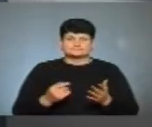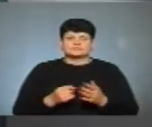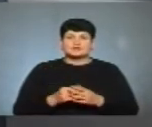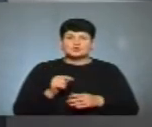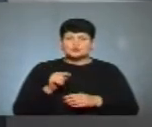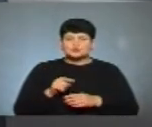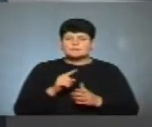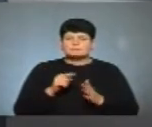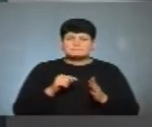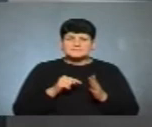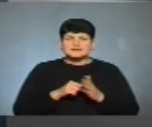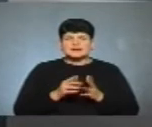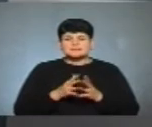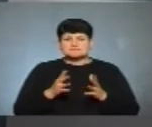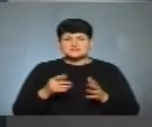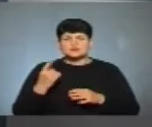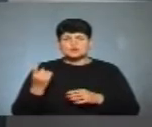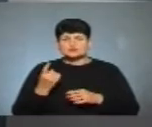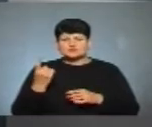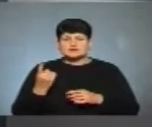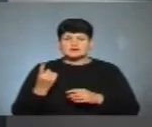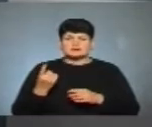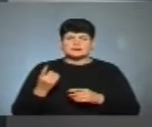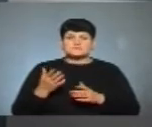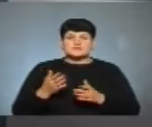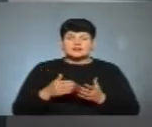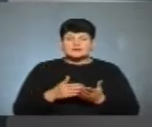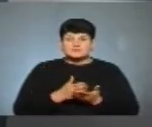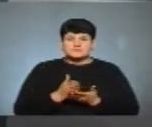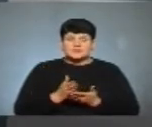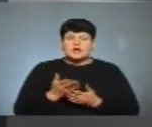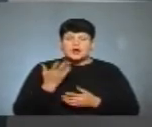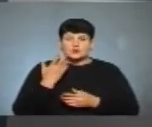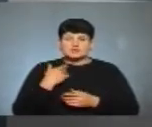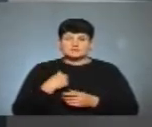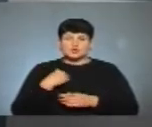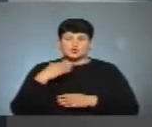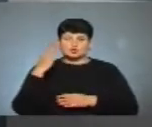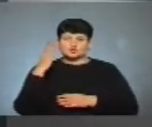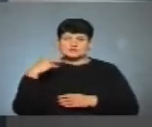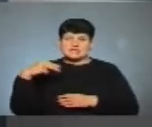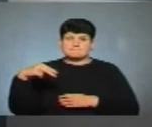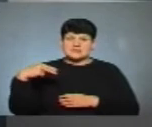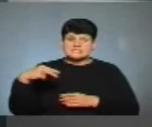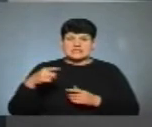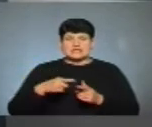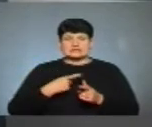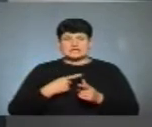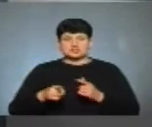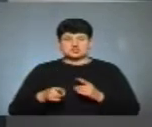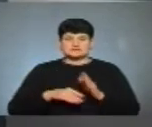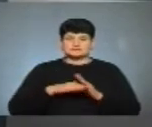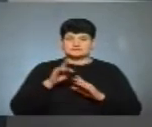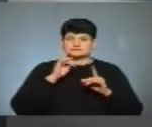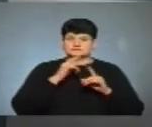Тобто тут питання більше господарки і тактики. Так? Коли ми голосуємо за президента чи за